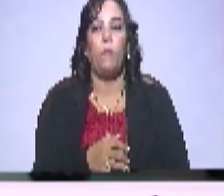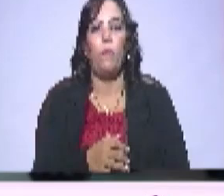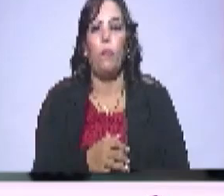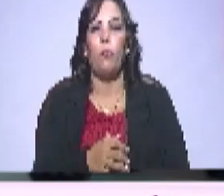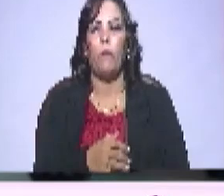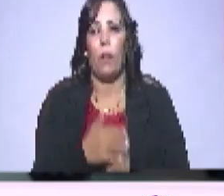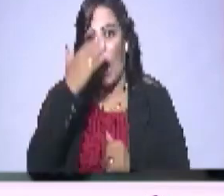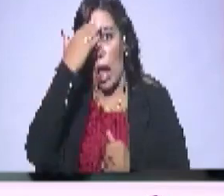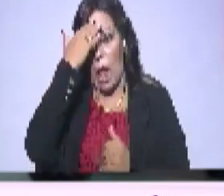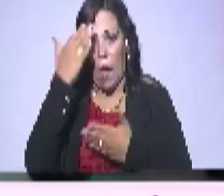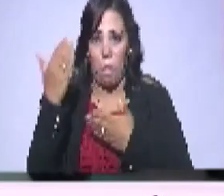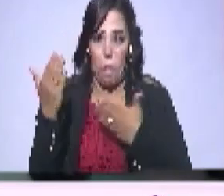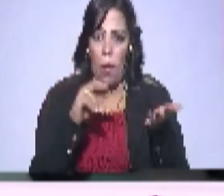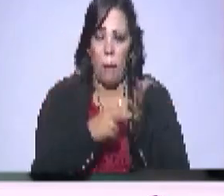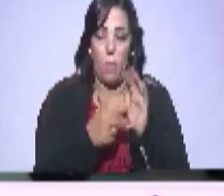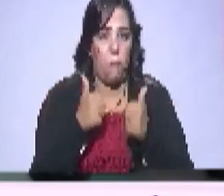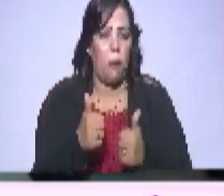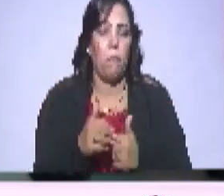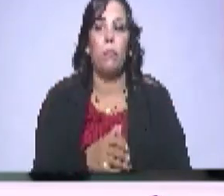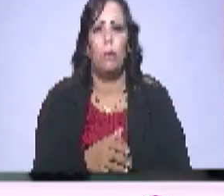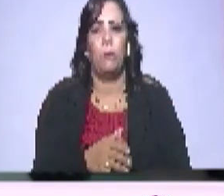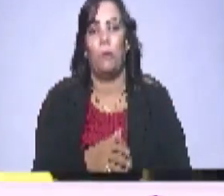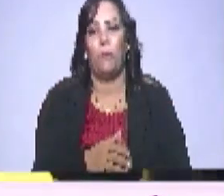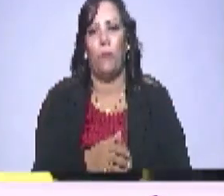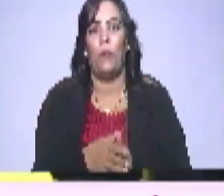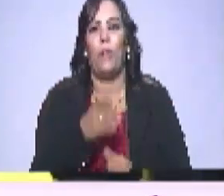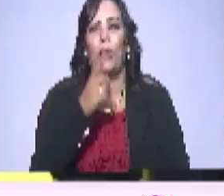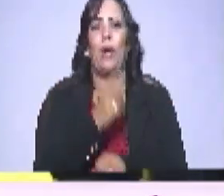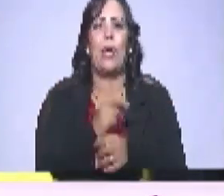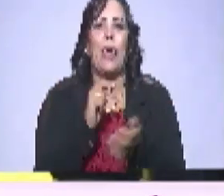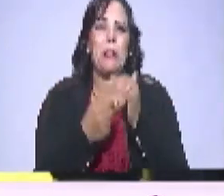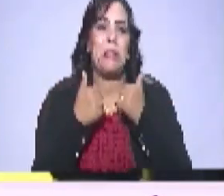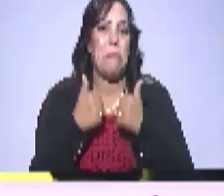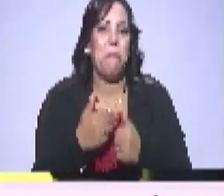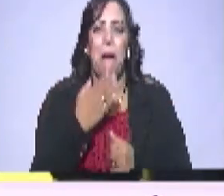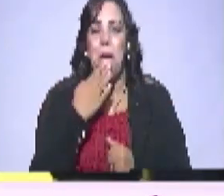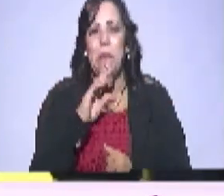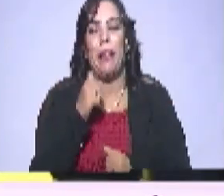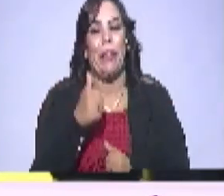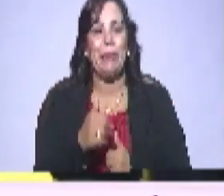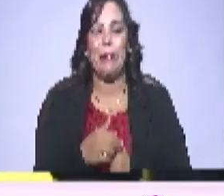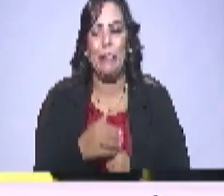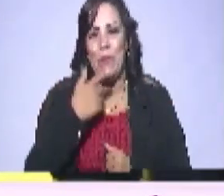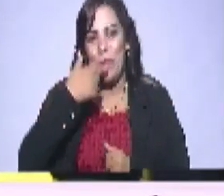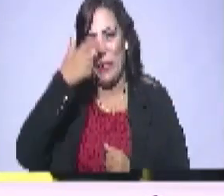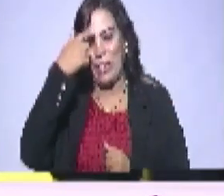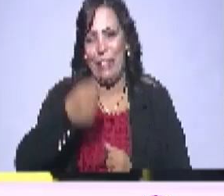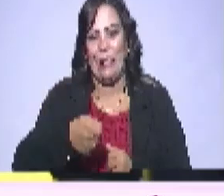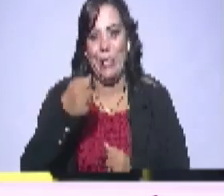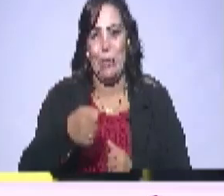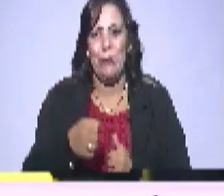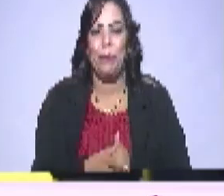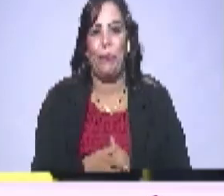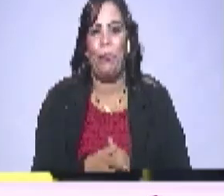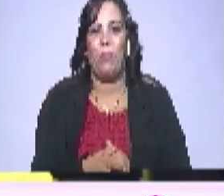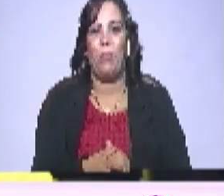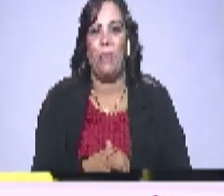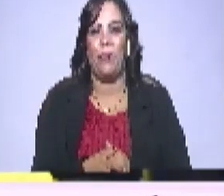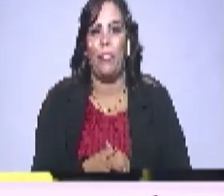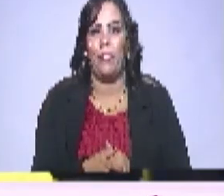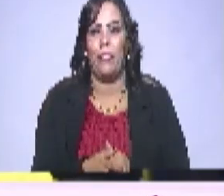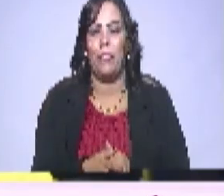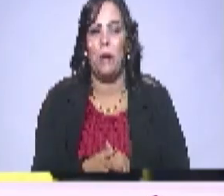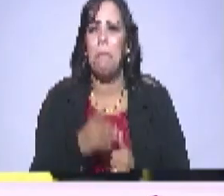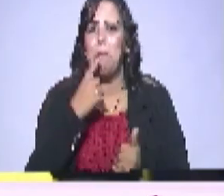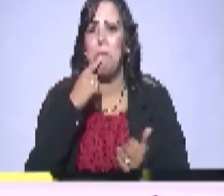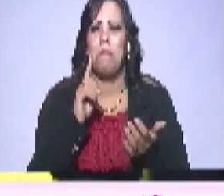أهلا بحضرتك. أهلا بحضرتك يا فندم. إزيك يا أستاذ عامل إيه؟ الله يخليكي الحمد لله، كل سنة وأنت طيبة. أنت حضرتك طيب